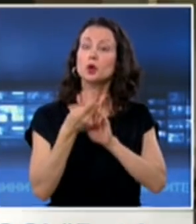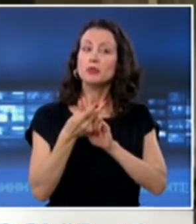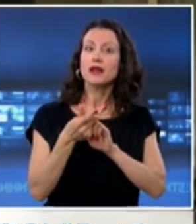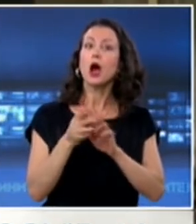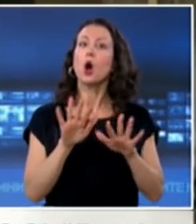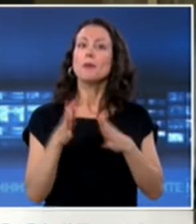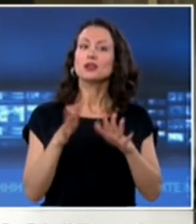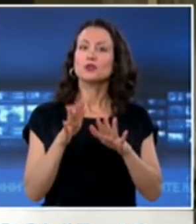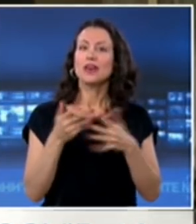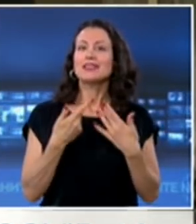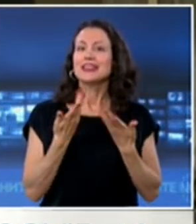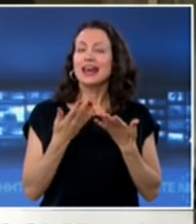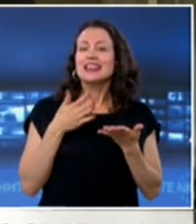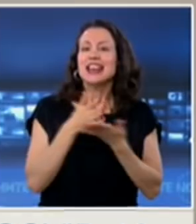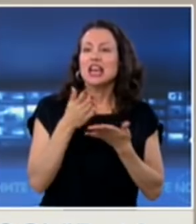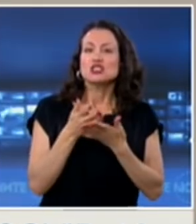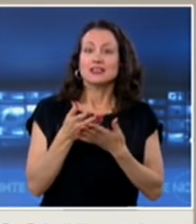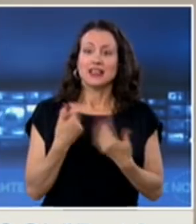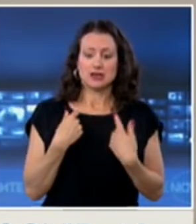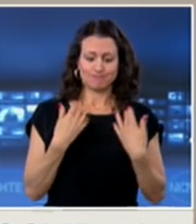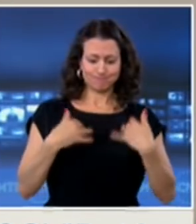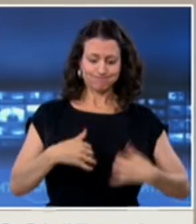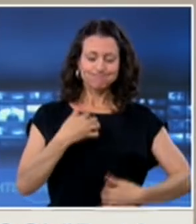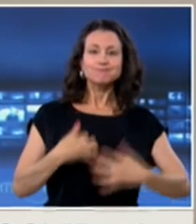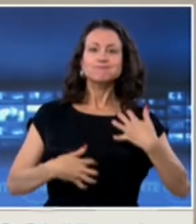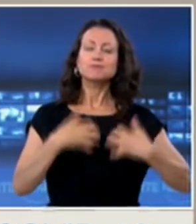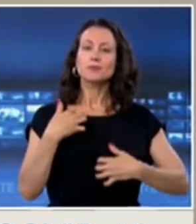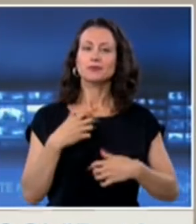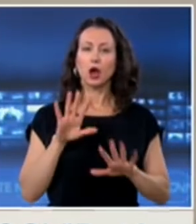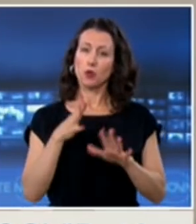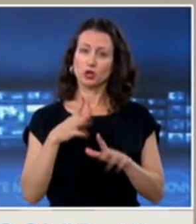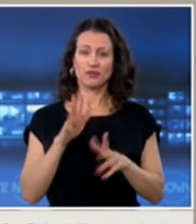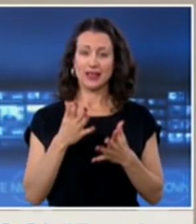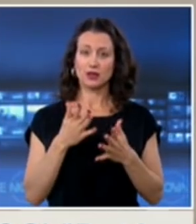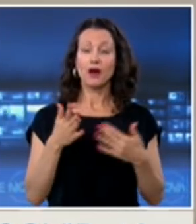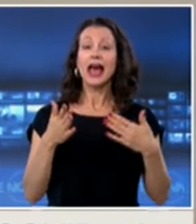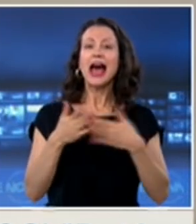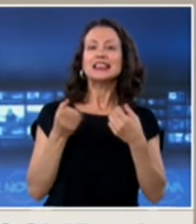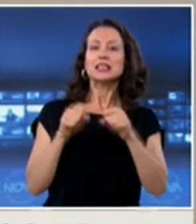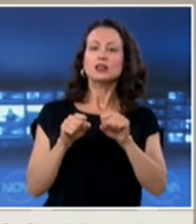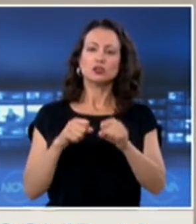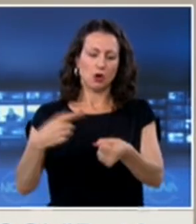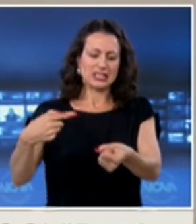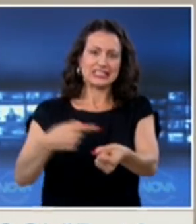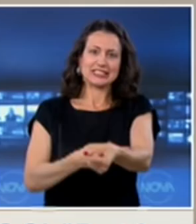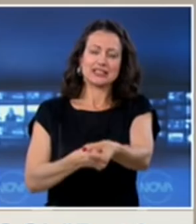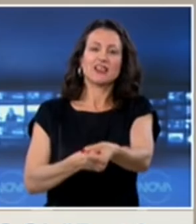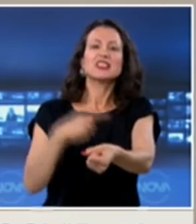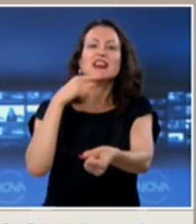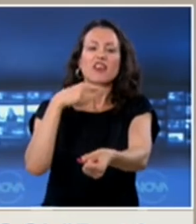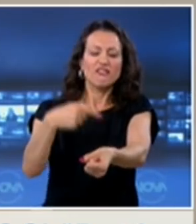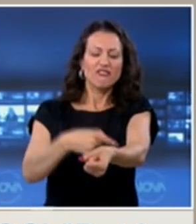на администрация в човешкото тяло. Обикновено антителото е с инжекция, интравенозно, в смисъл